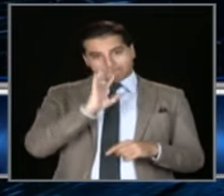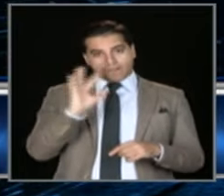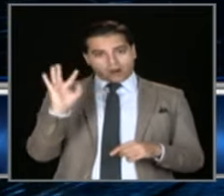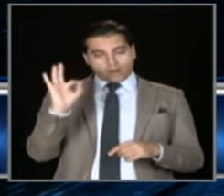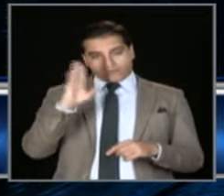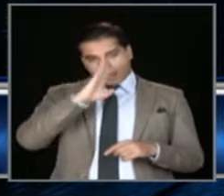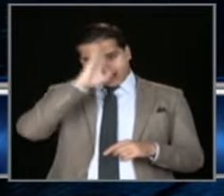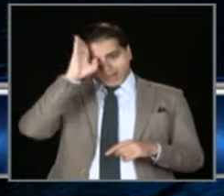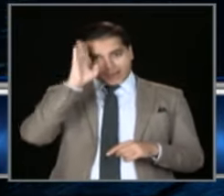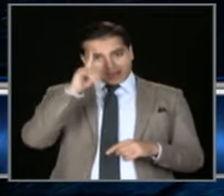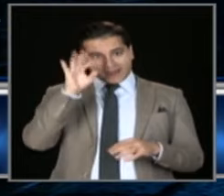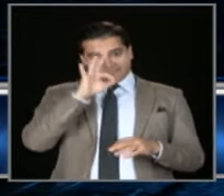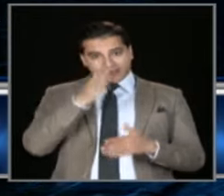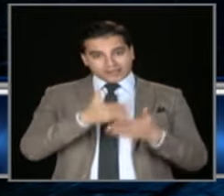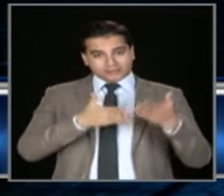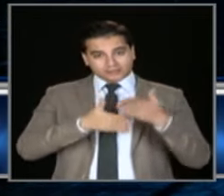المبنى ده في الصين.